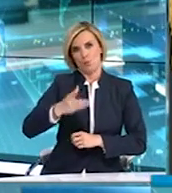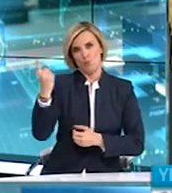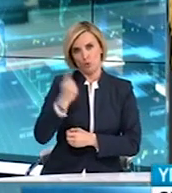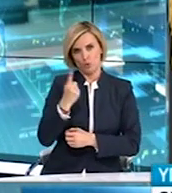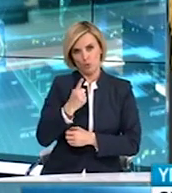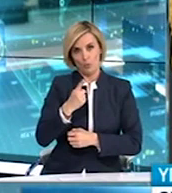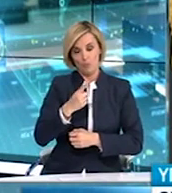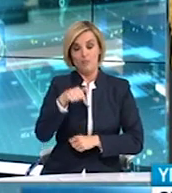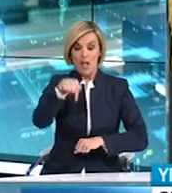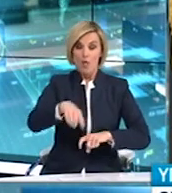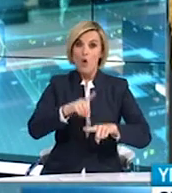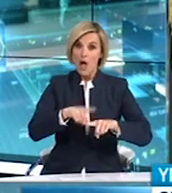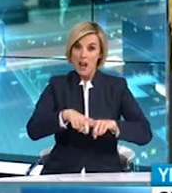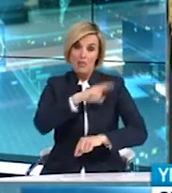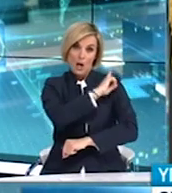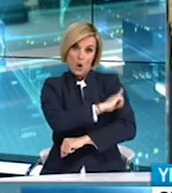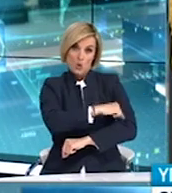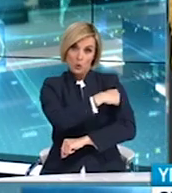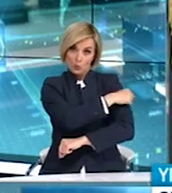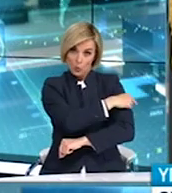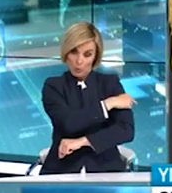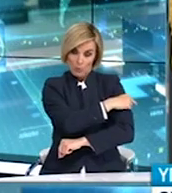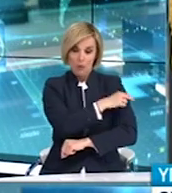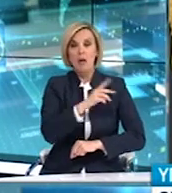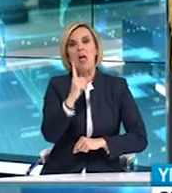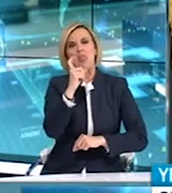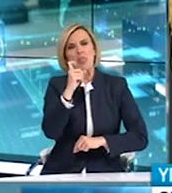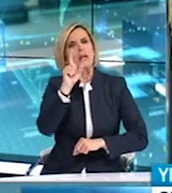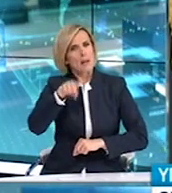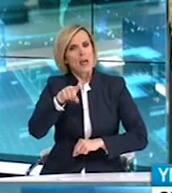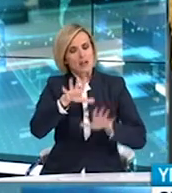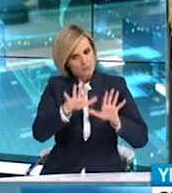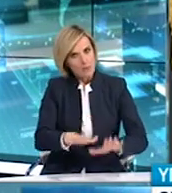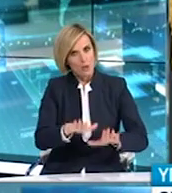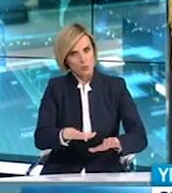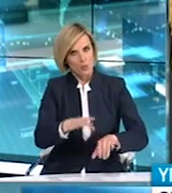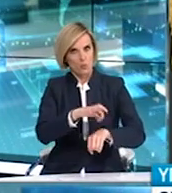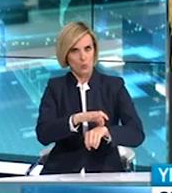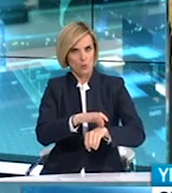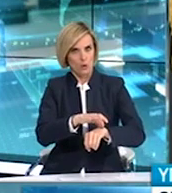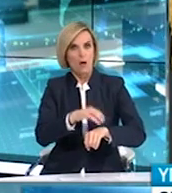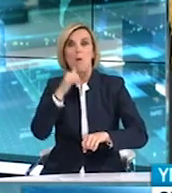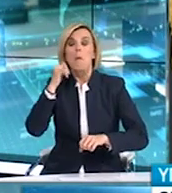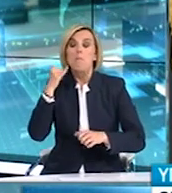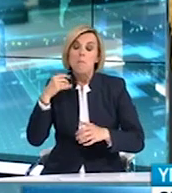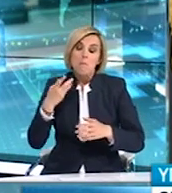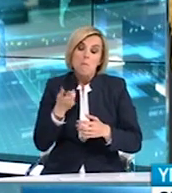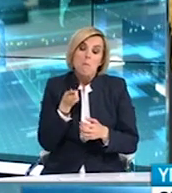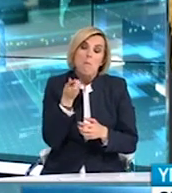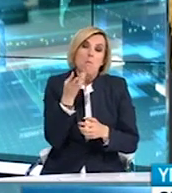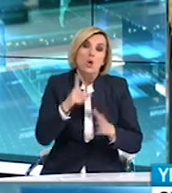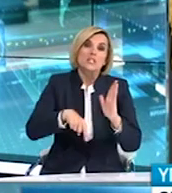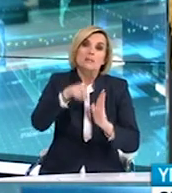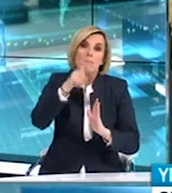Όντως, στα νοσοκομεία μας, η διάμεση τιμή νοσηλείας είναι 10 μέρες, ενώ η διάρκεια νοσηλείας για ασθενείς με πλήρη επεξεργασία